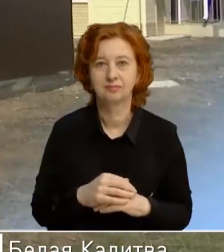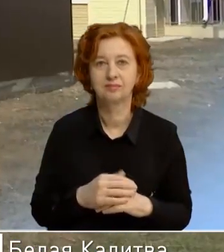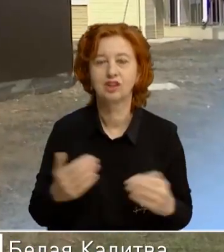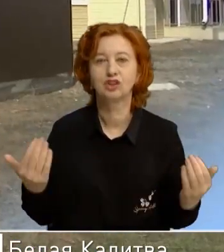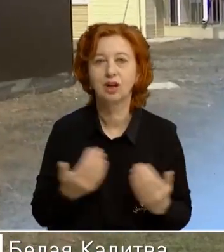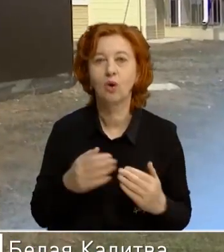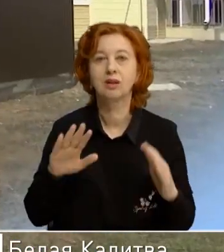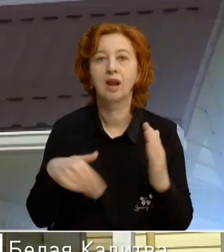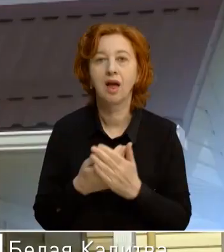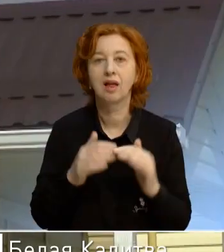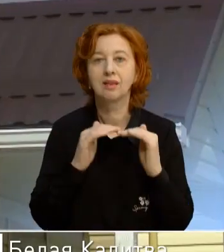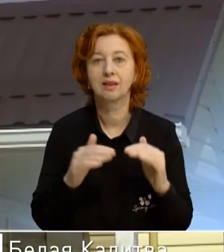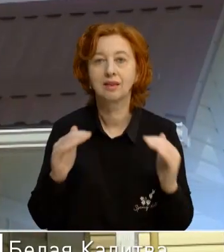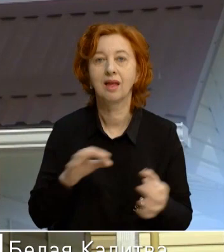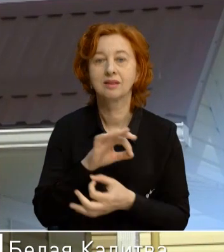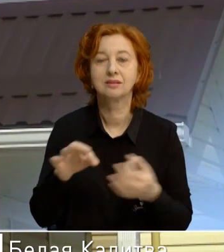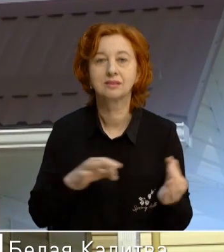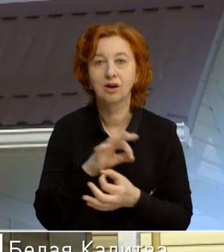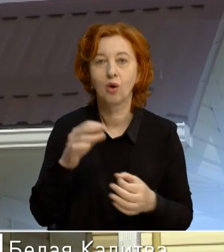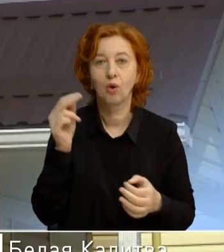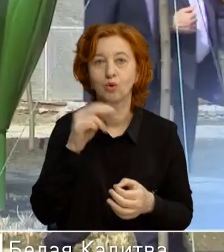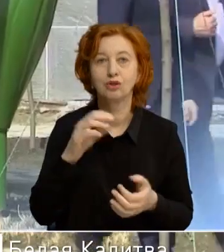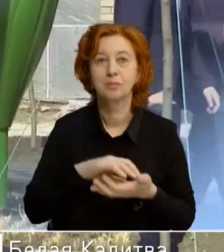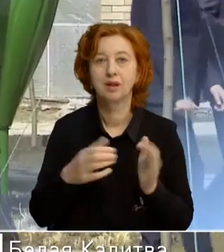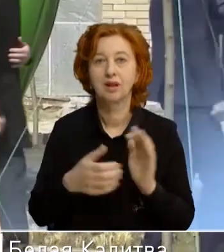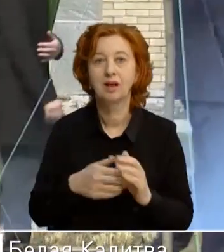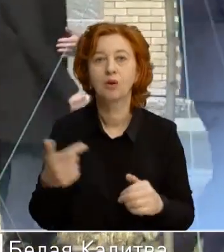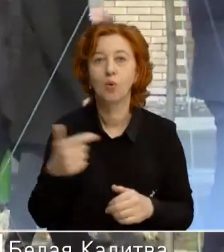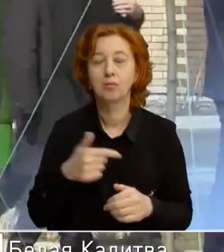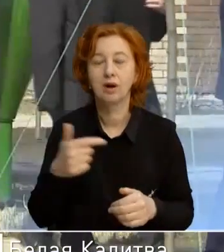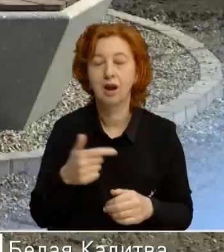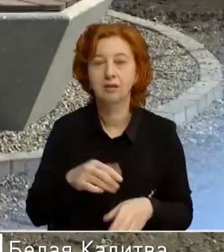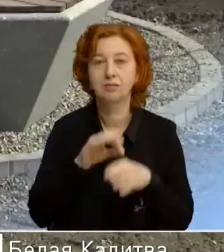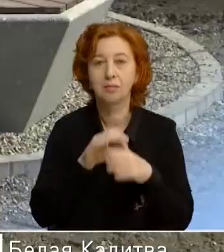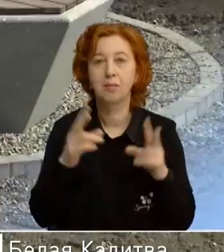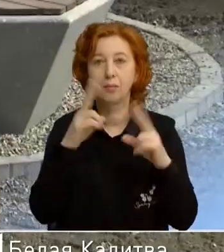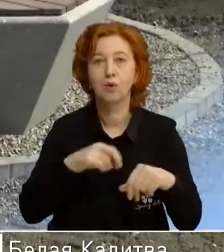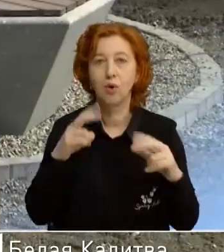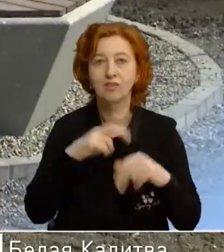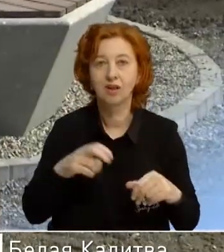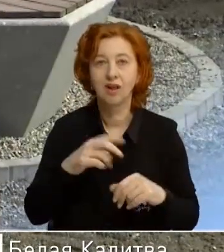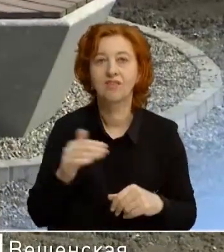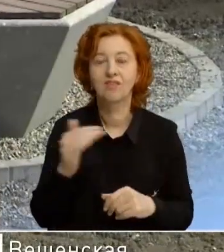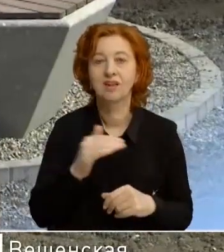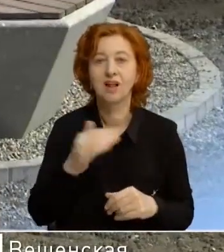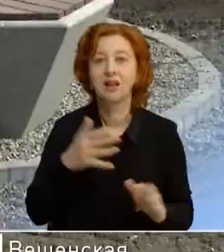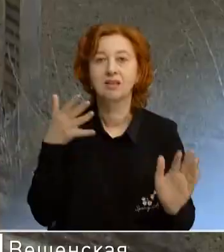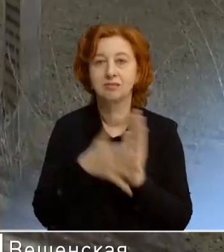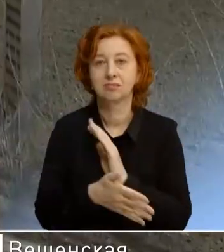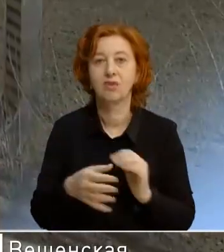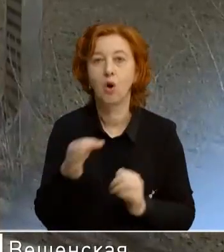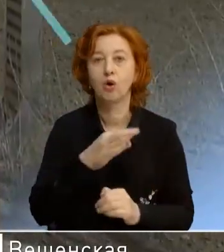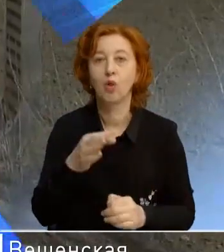Жилье для детей-сирот, учебные классы и сквер тюльпанов. Группа губернаторского контроля проверила, как потрачены федеральные деньги в Орловском